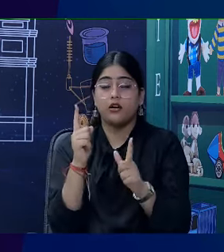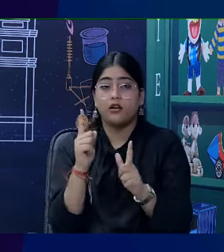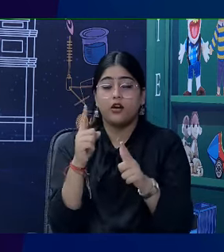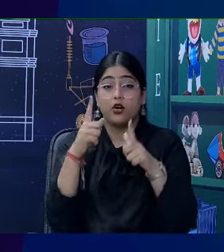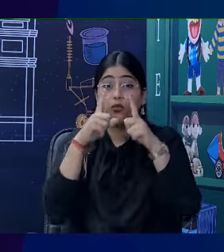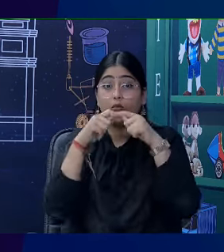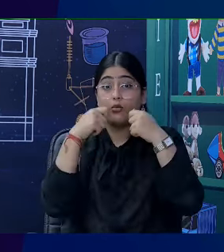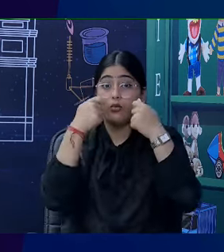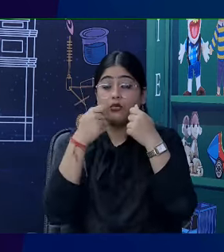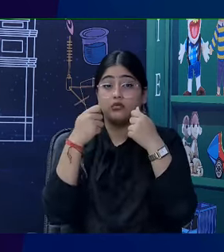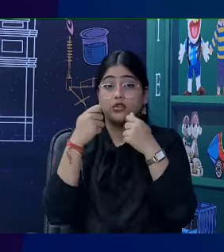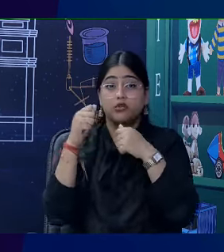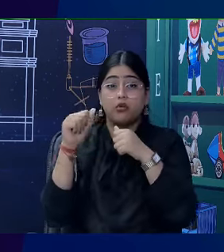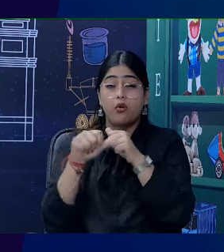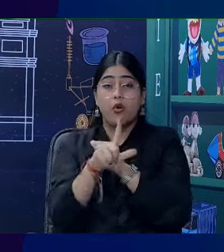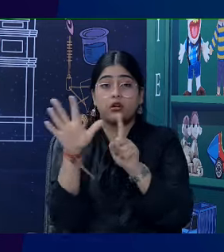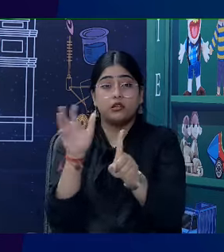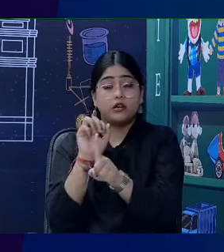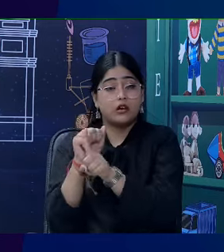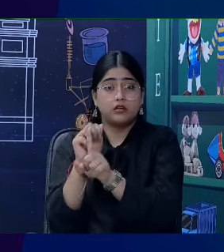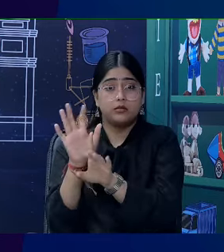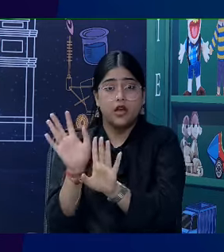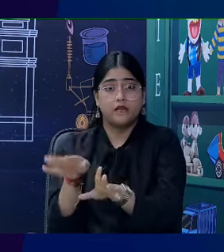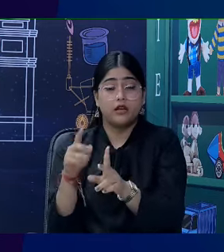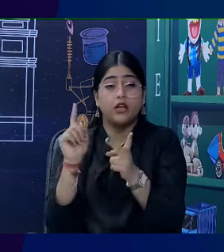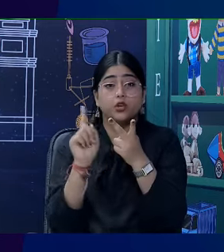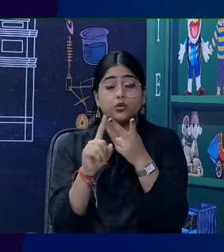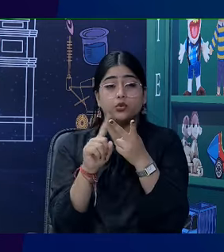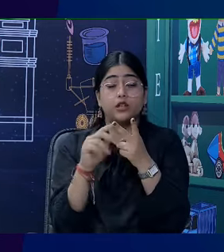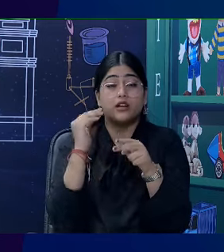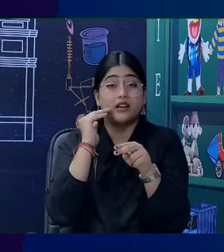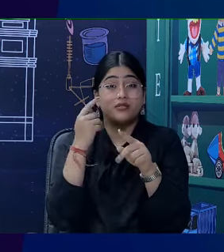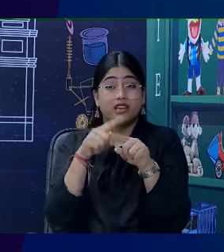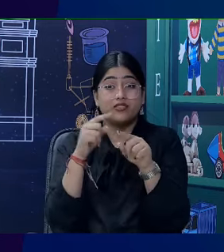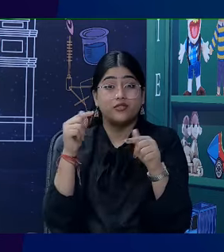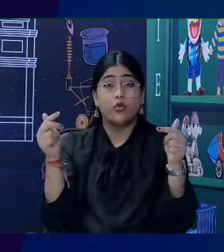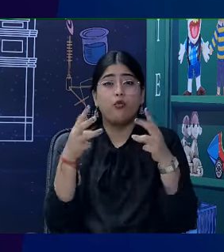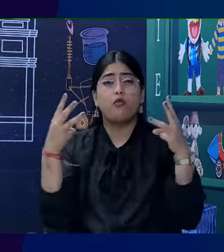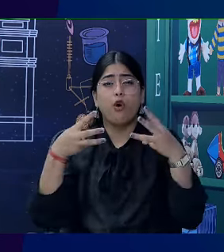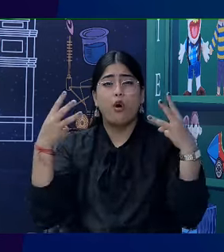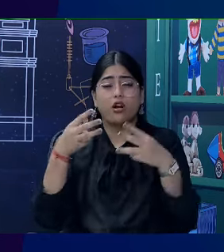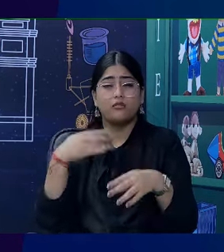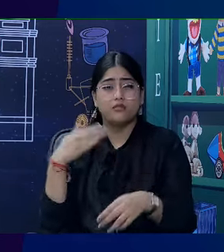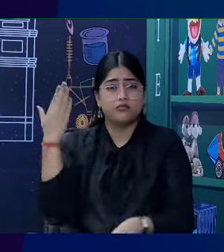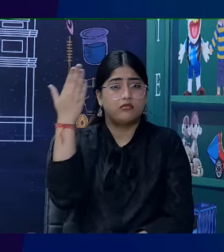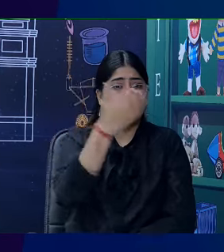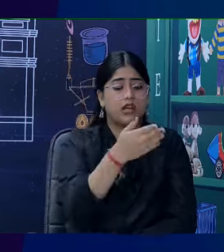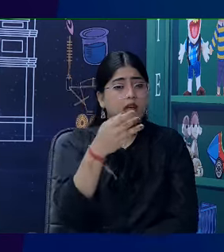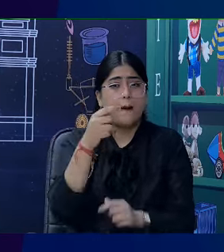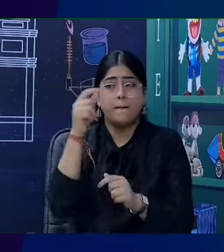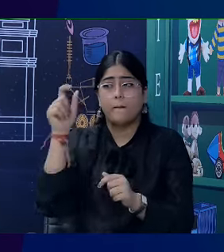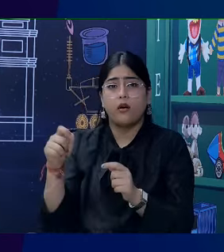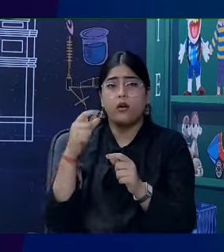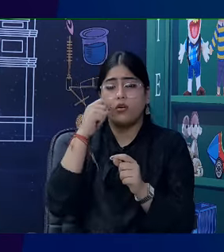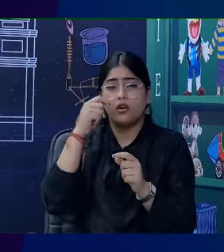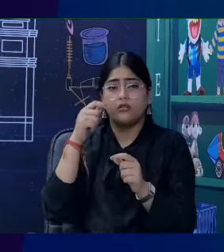ऐसे मूछों को ताव देते थे चलो हम राजपूत हैं और दूसरी बात ज युद्ध में जाते थे तो मेन था उनका तलवार ह तो मैंने एक छोटी सी तलवार